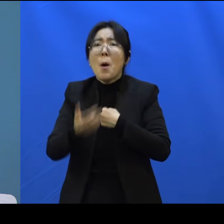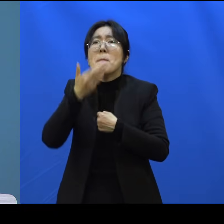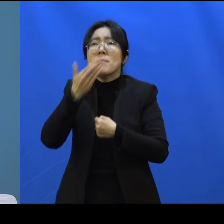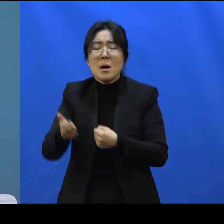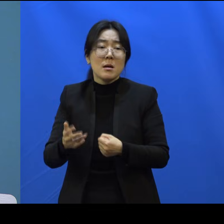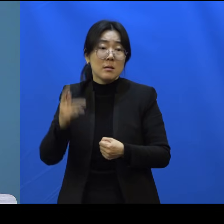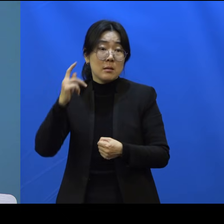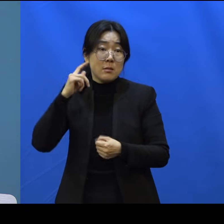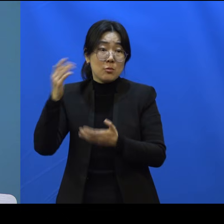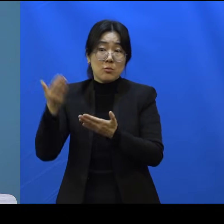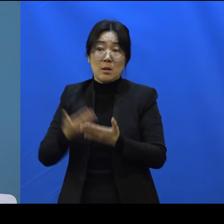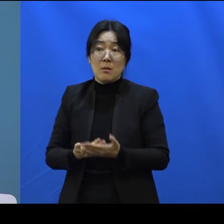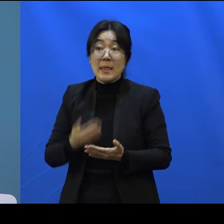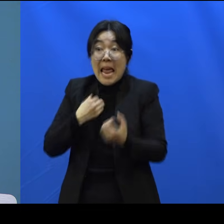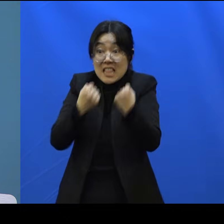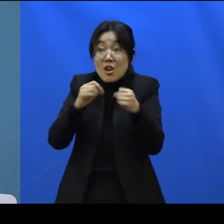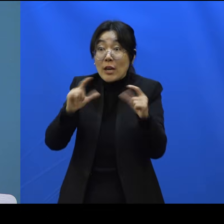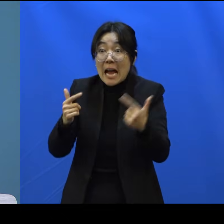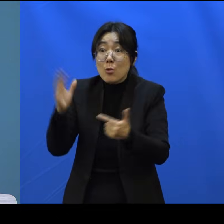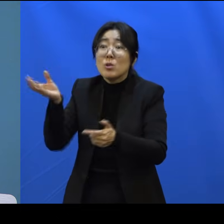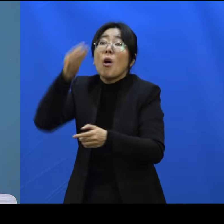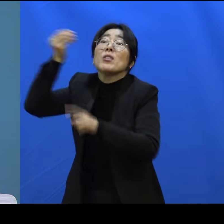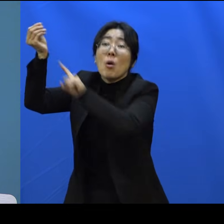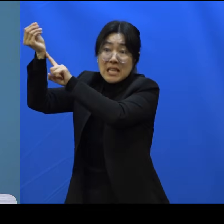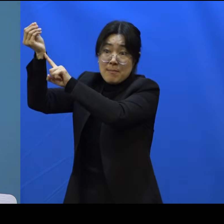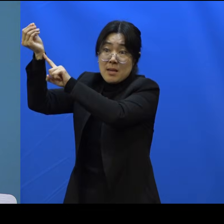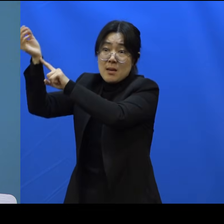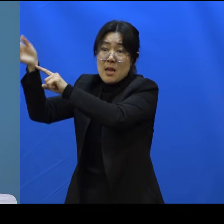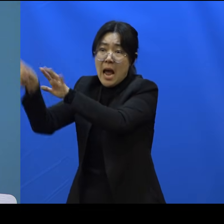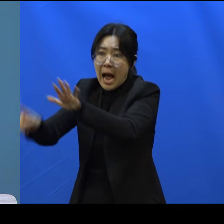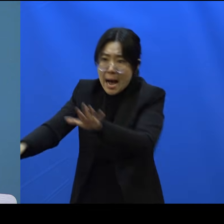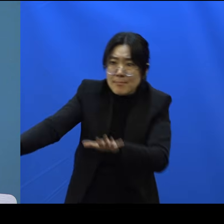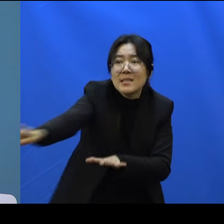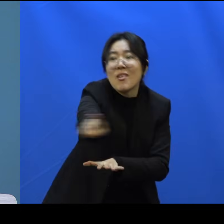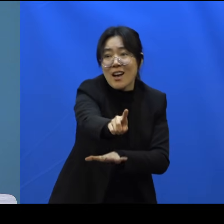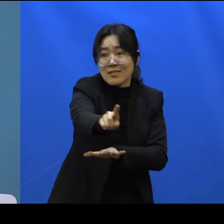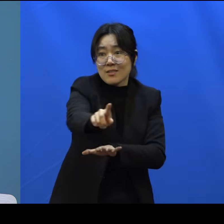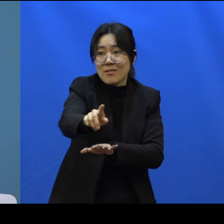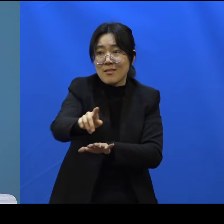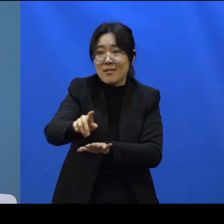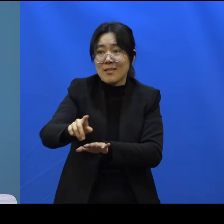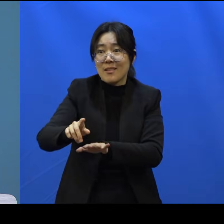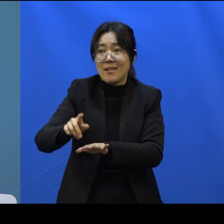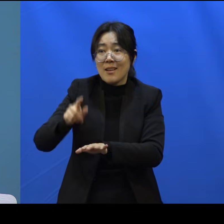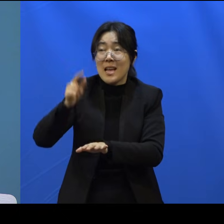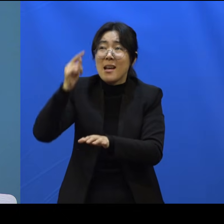여러분 그분에게 지혜를 구해보세요. 그냥 뭐 감당 못할 만큼 주세요.